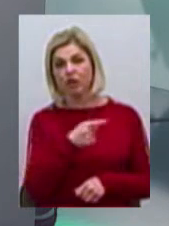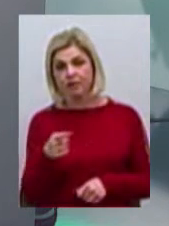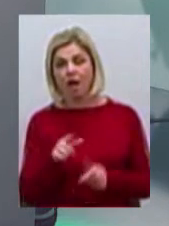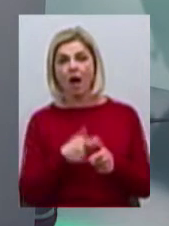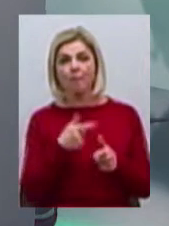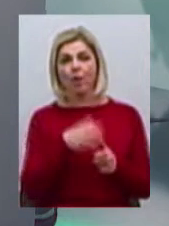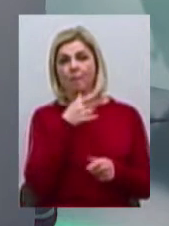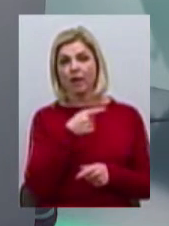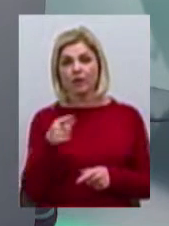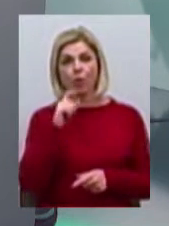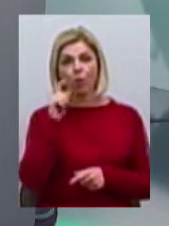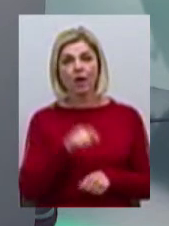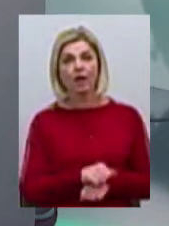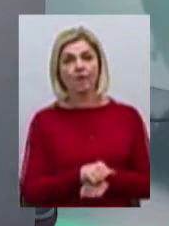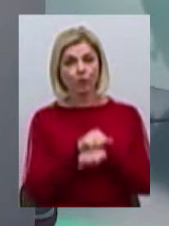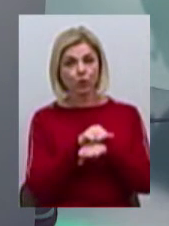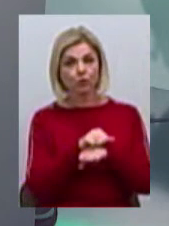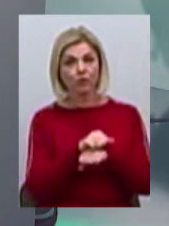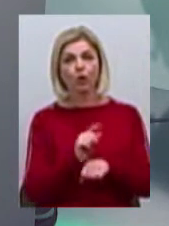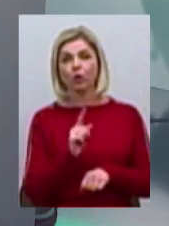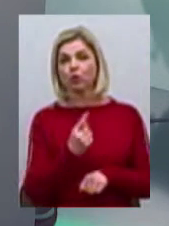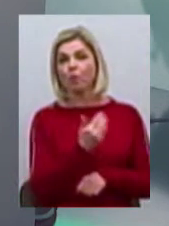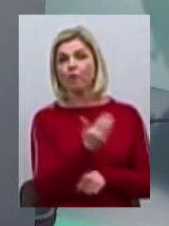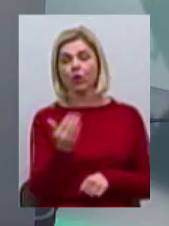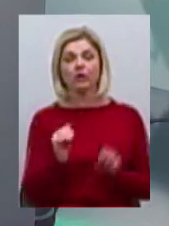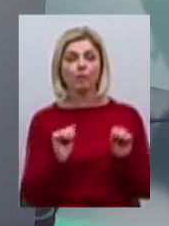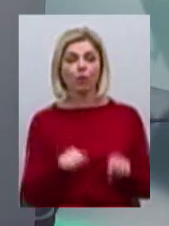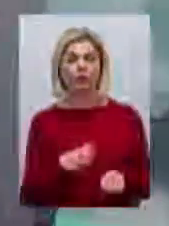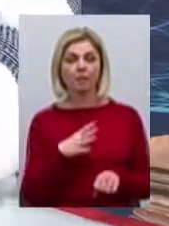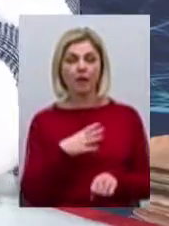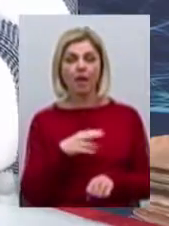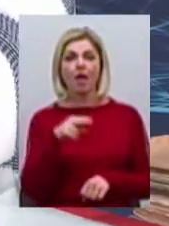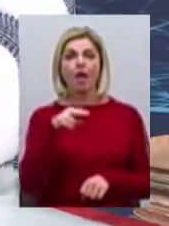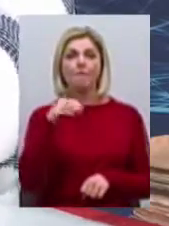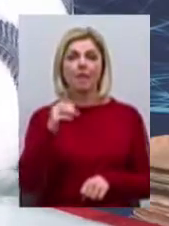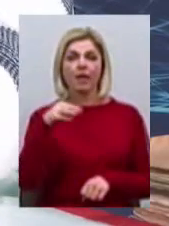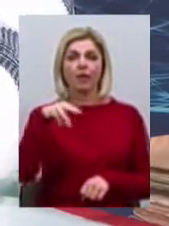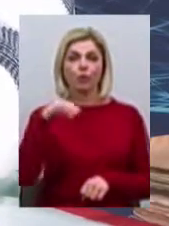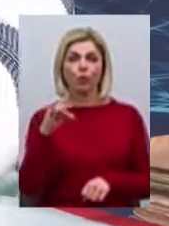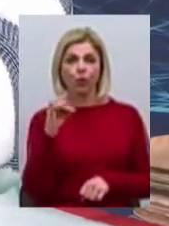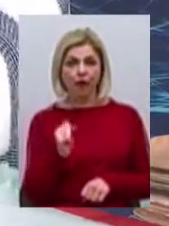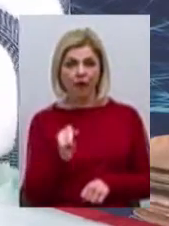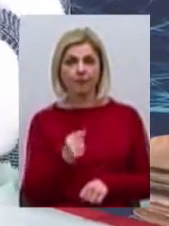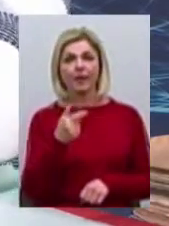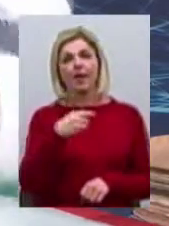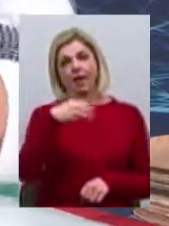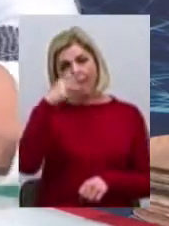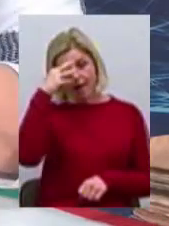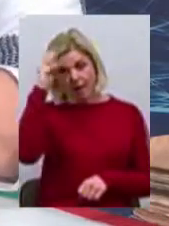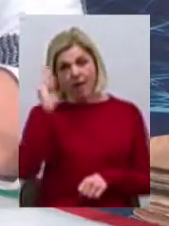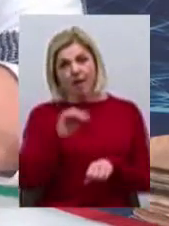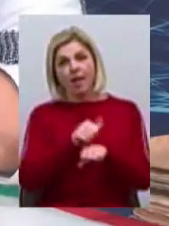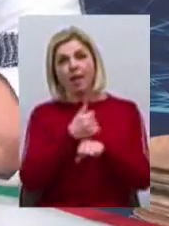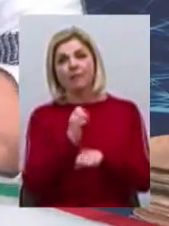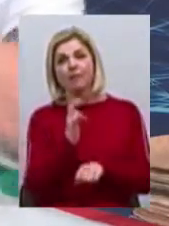періоду Української революції, тому що вони могли бути петлюрівцями, гетьманцями, і так далі.